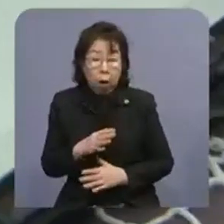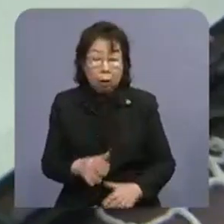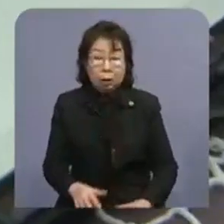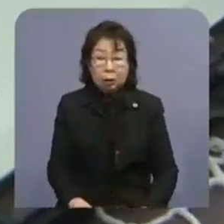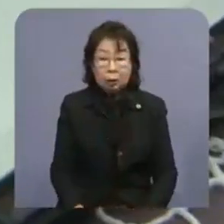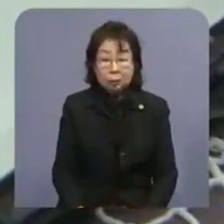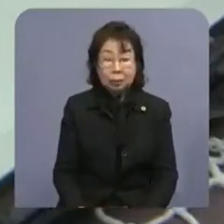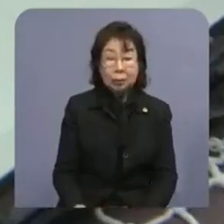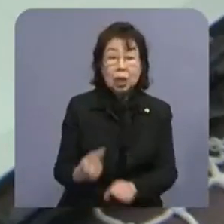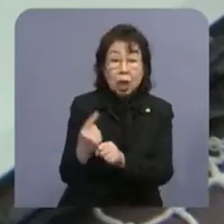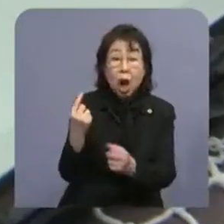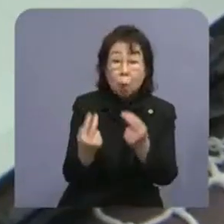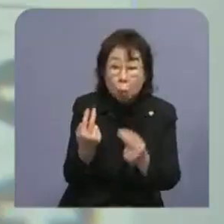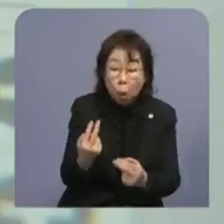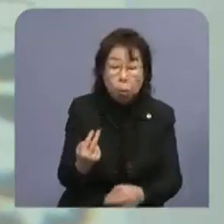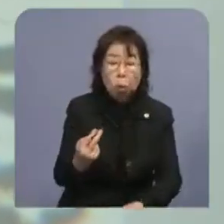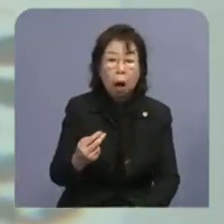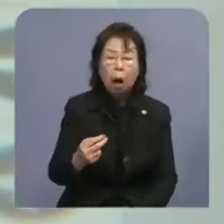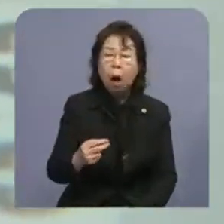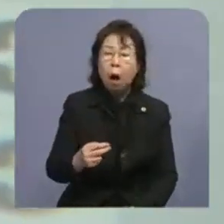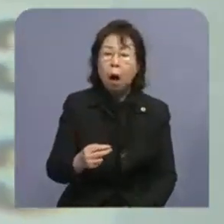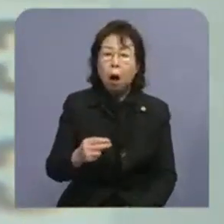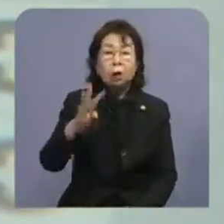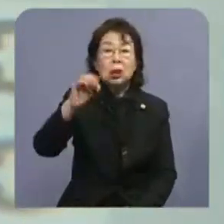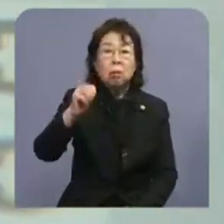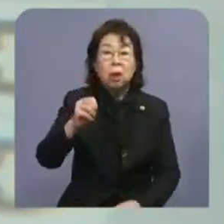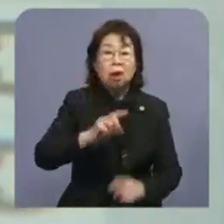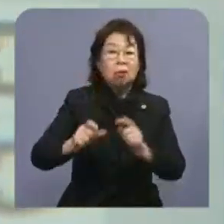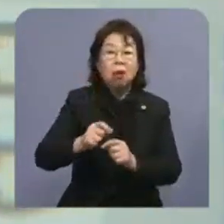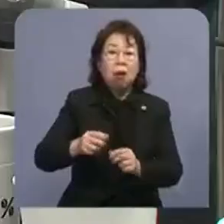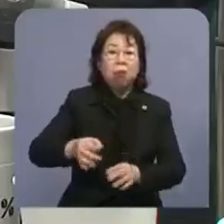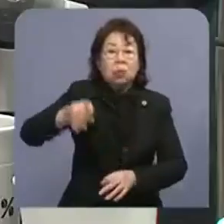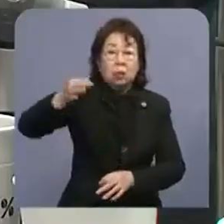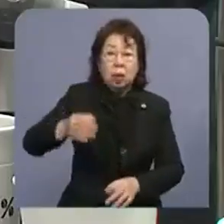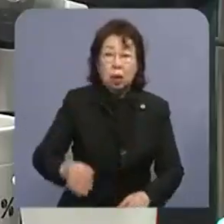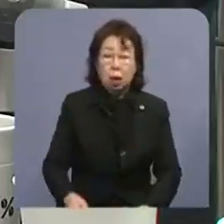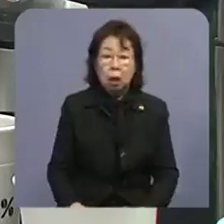1년 전보다 요금이 4만원 가량 더 나왔습니다